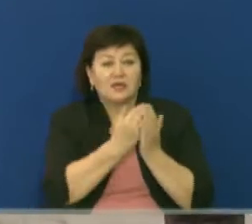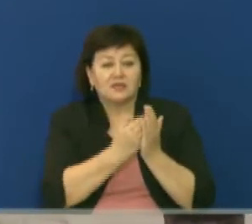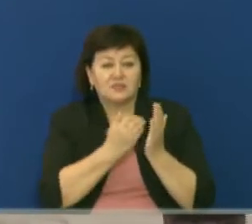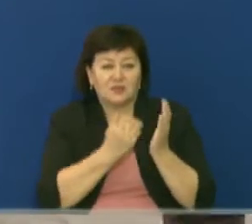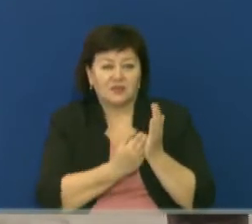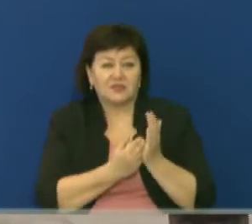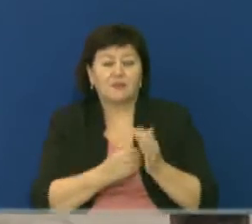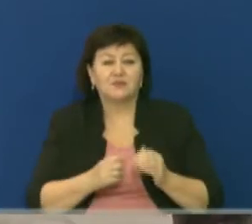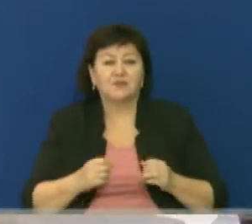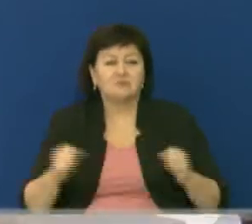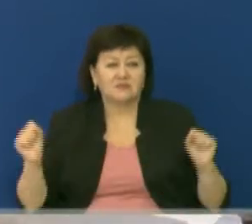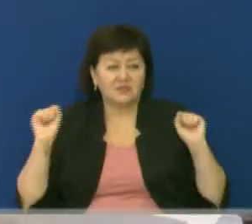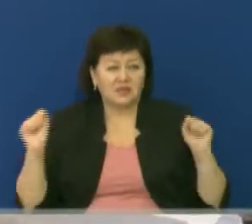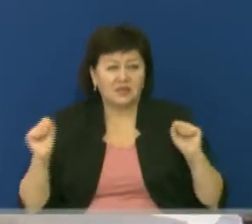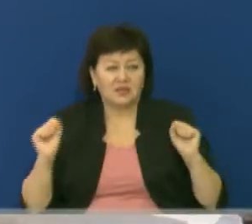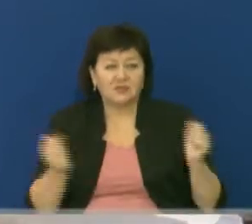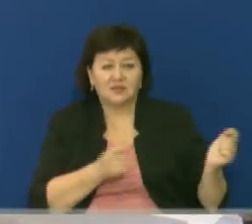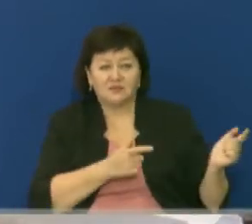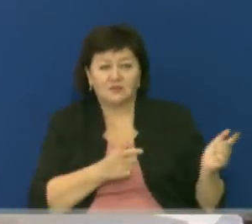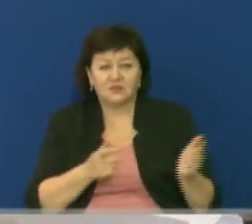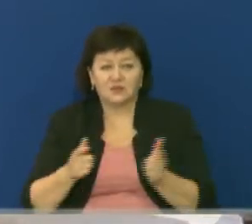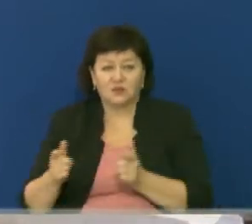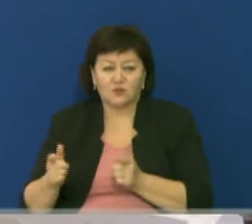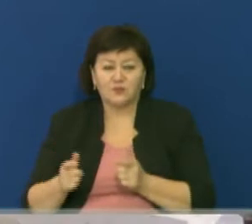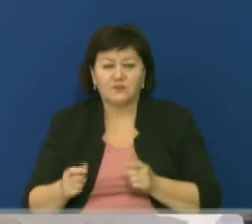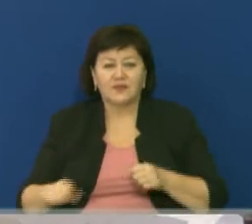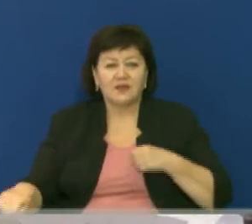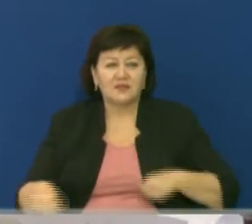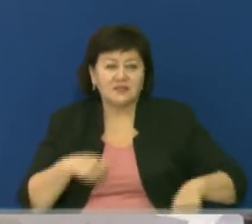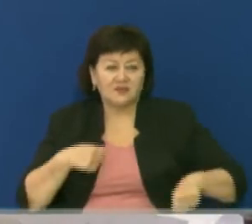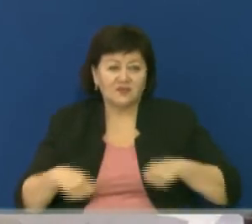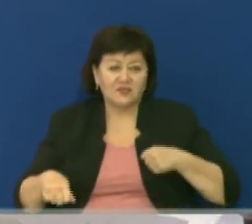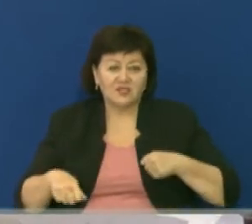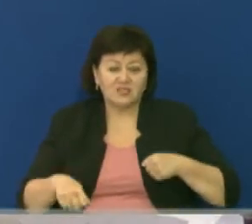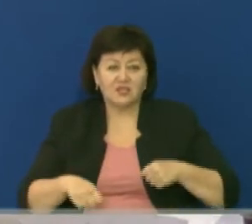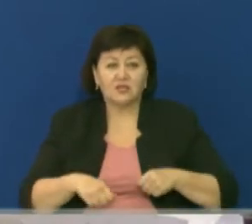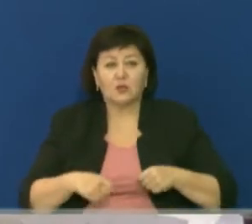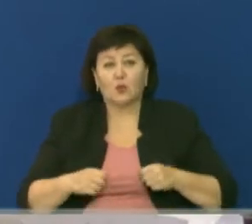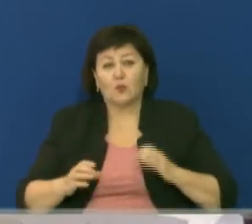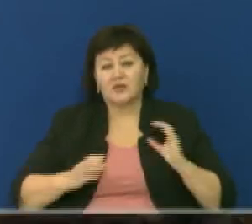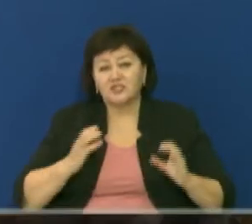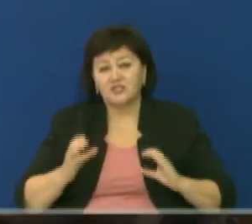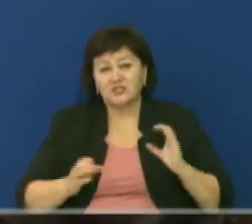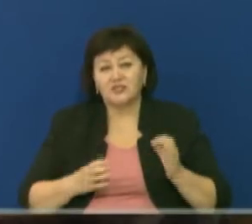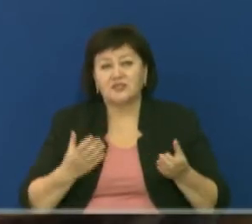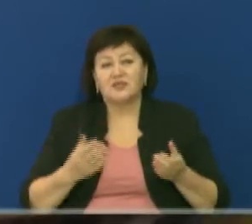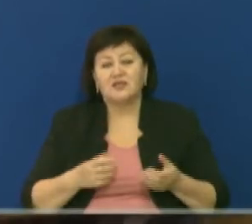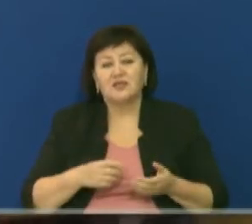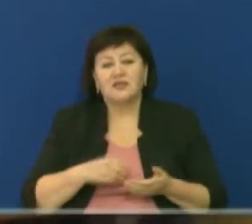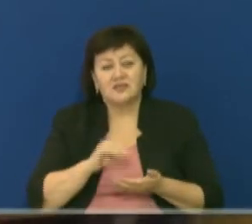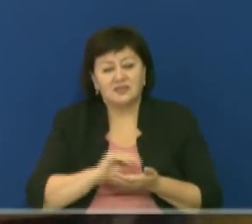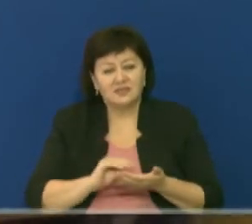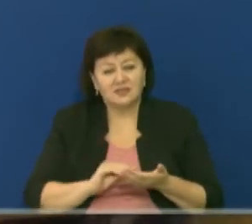себя физическую подготовку будущих офицеров, строевые занятия, а также практические курсы по закреплению